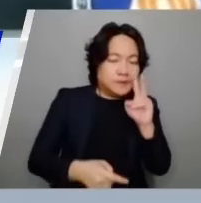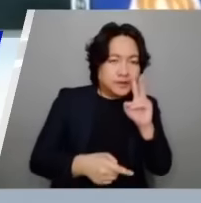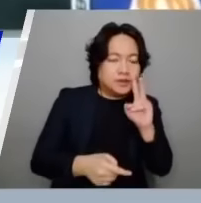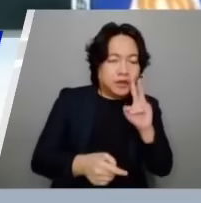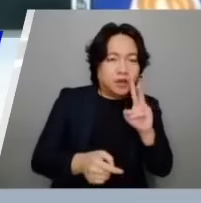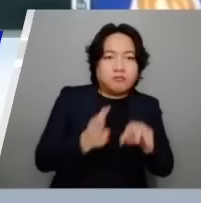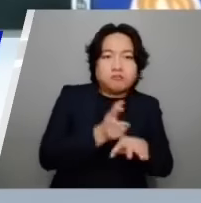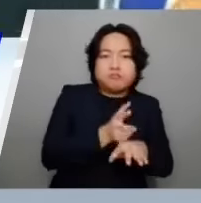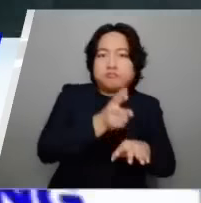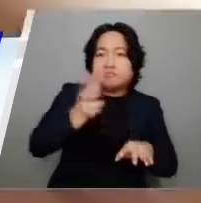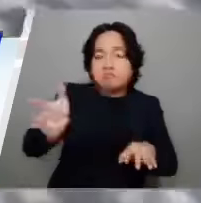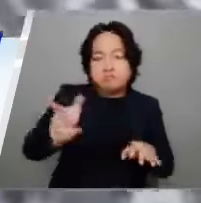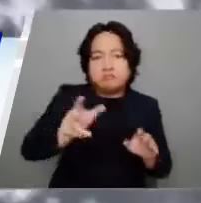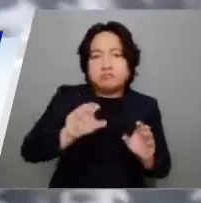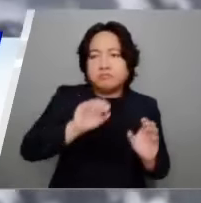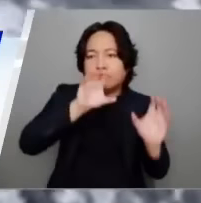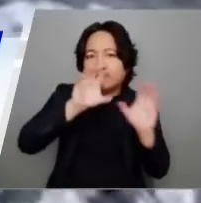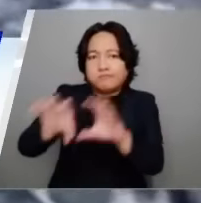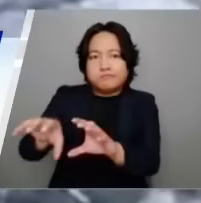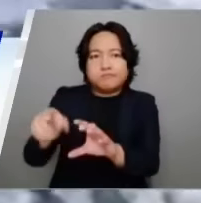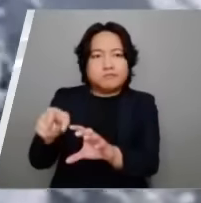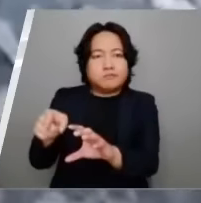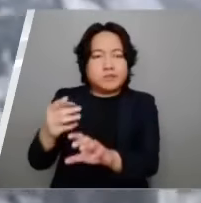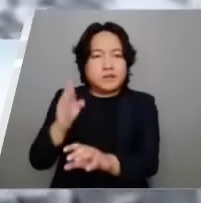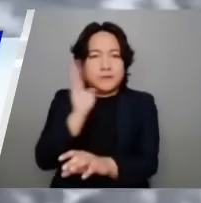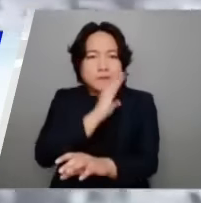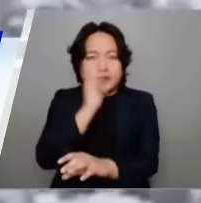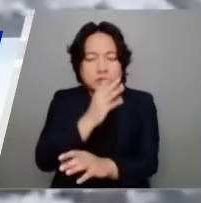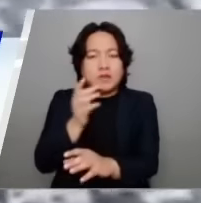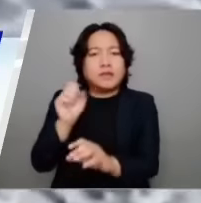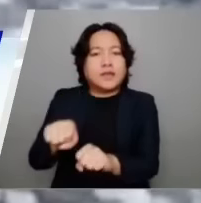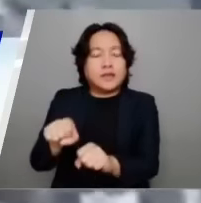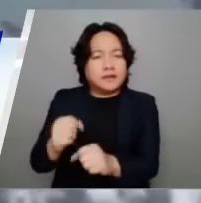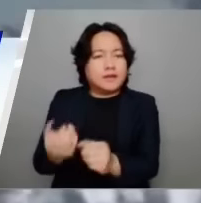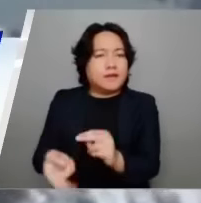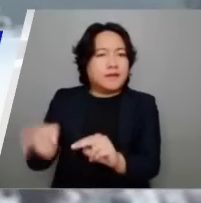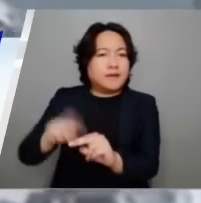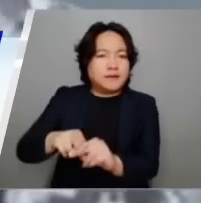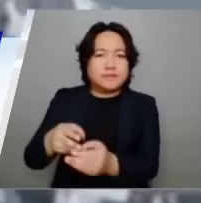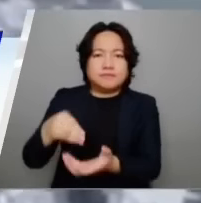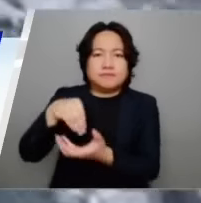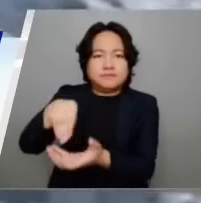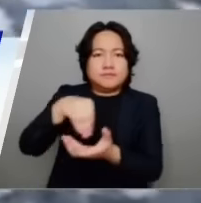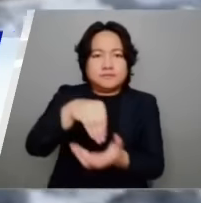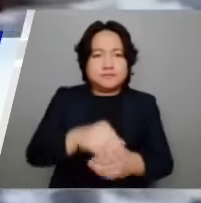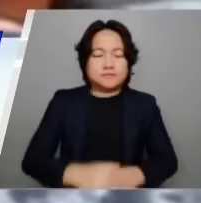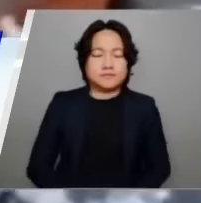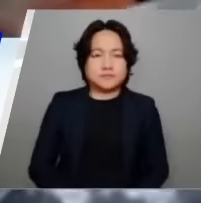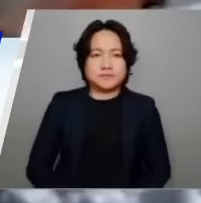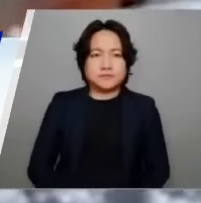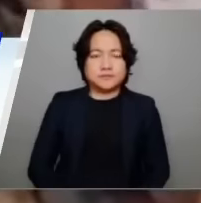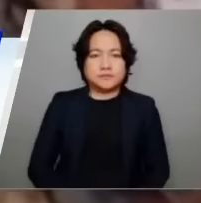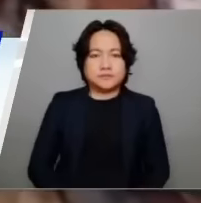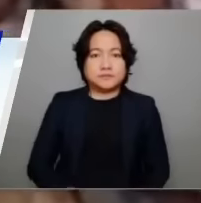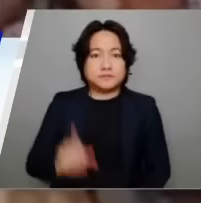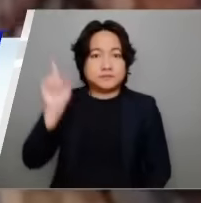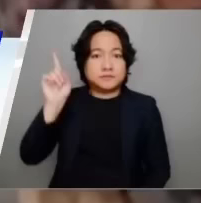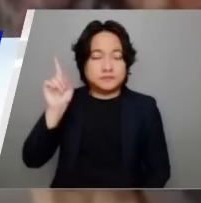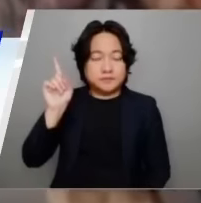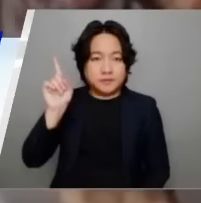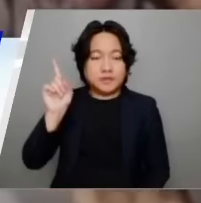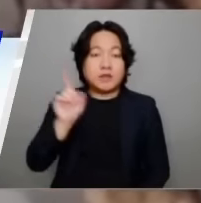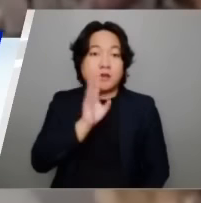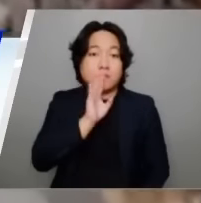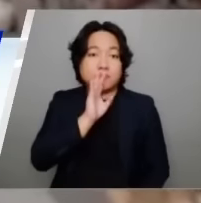sa replenishment. Pinapaalalahanan po na maging handa at magingat sa paparating na bagyong Pepito.